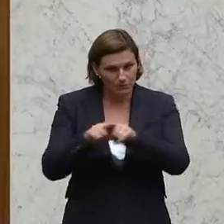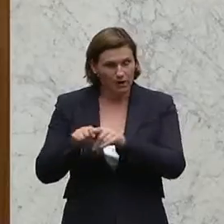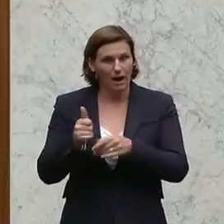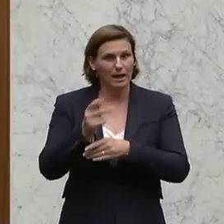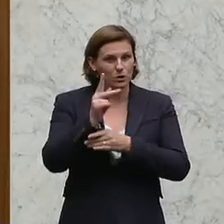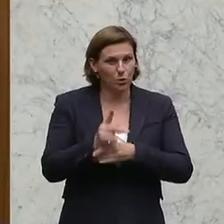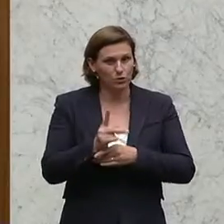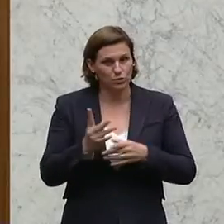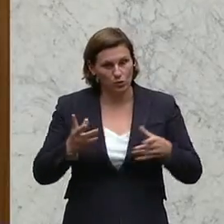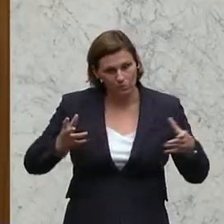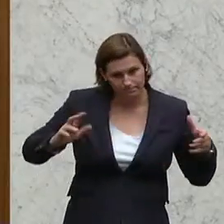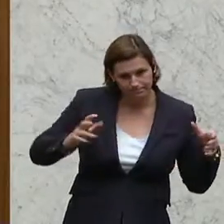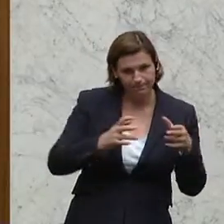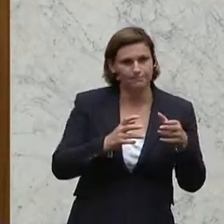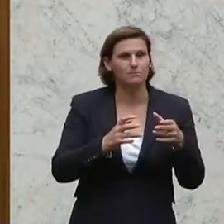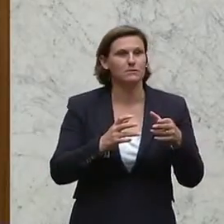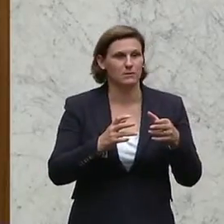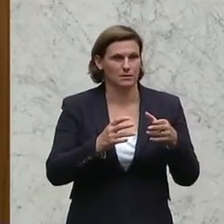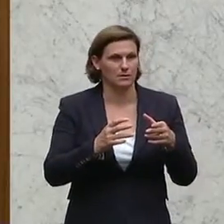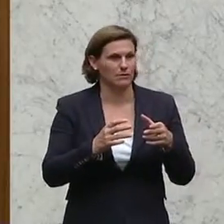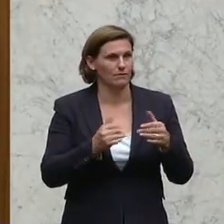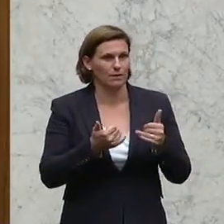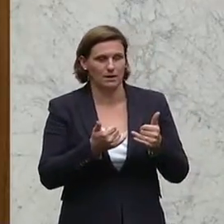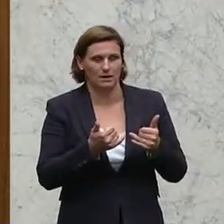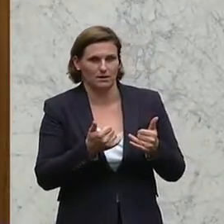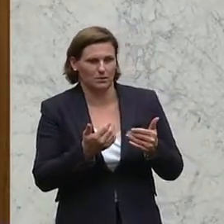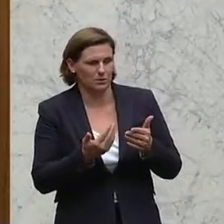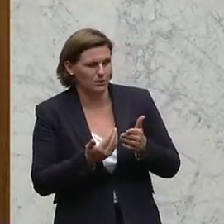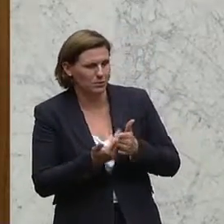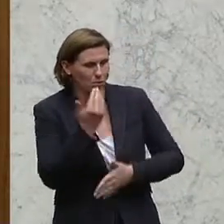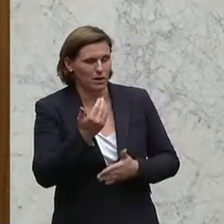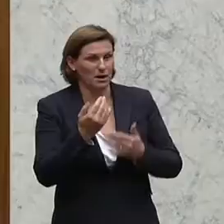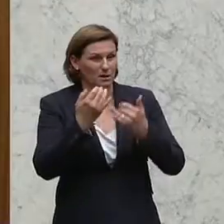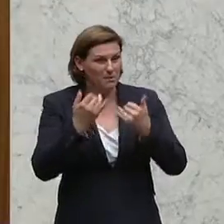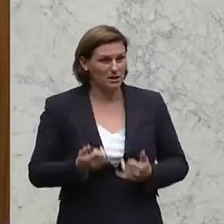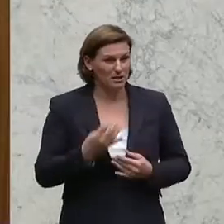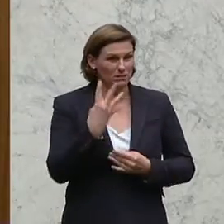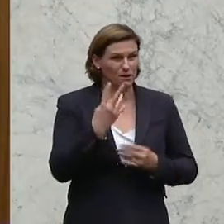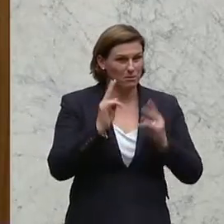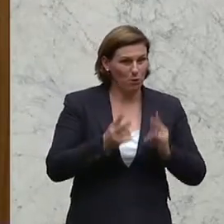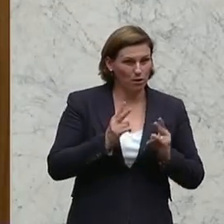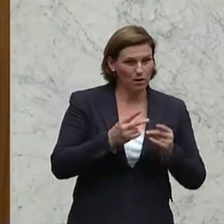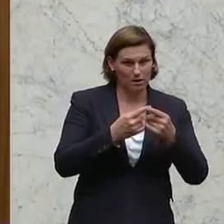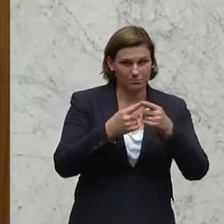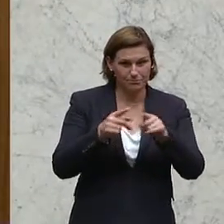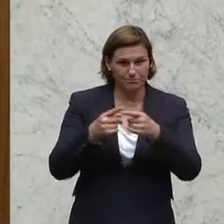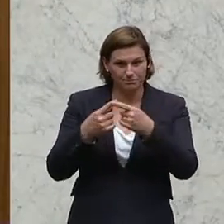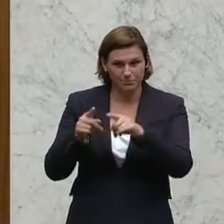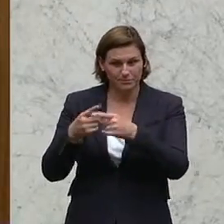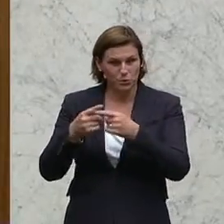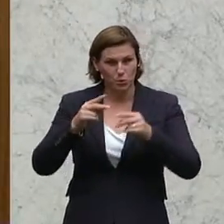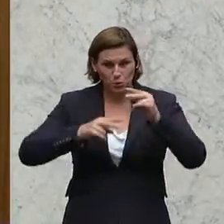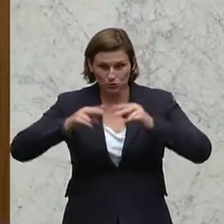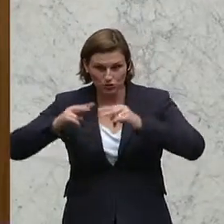Und das ist einigermaßen revolutionär, weil bis dato vier Varianten unterschiedliche Gesamtbeträge